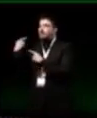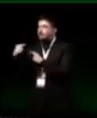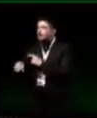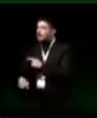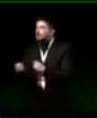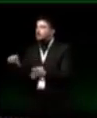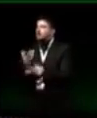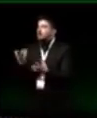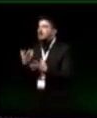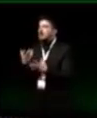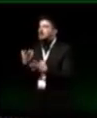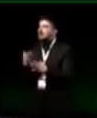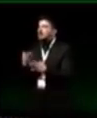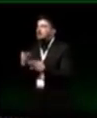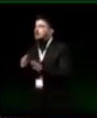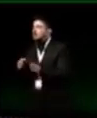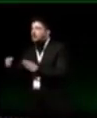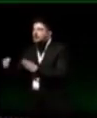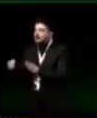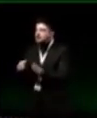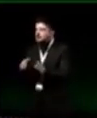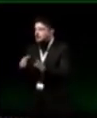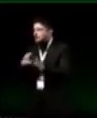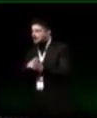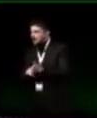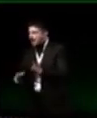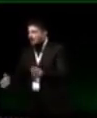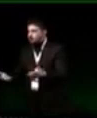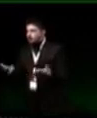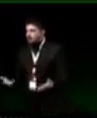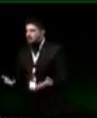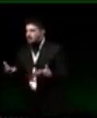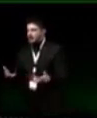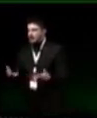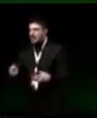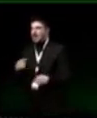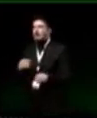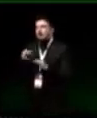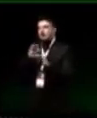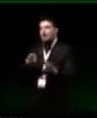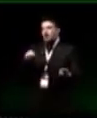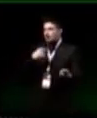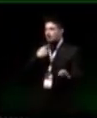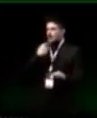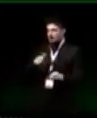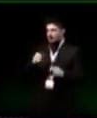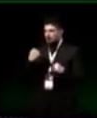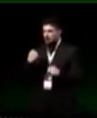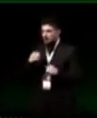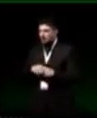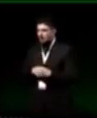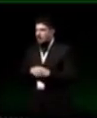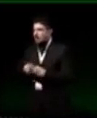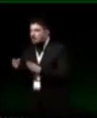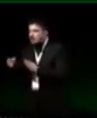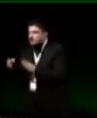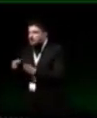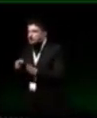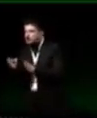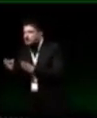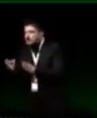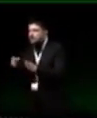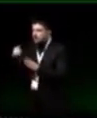percorso si è affaticato, lo ha detto con forza Paolo prima, che quel percorso si è